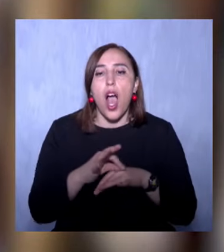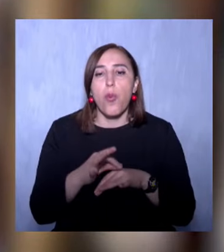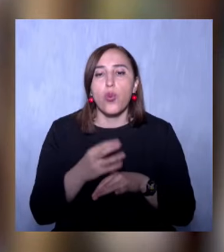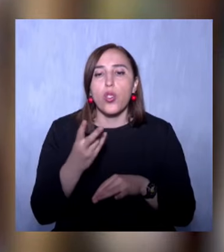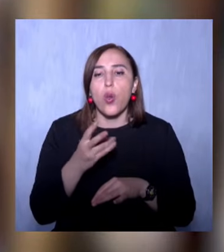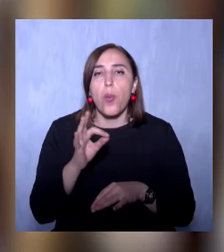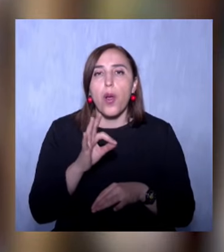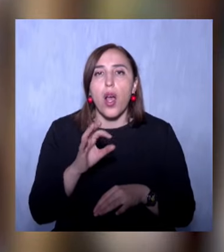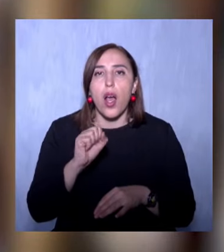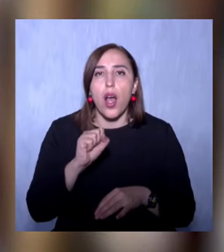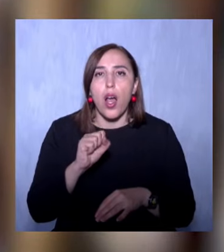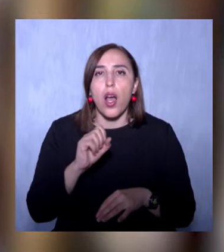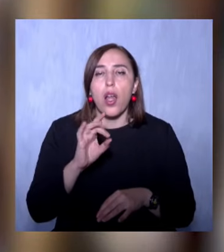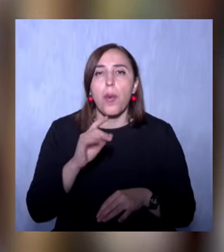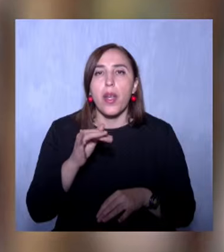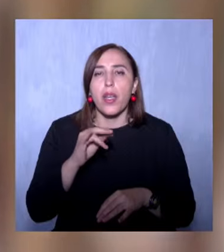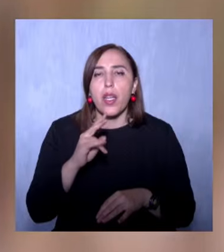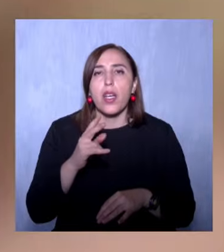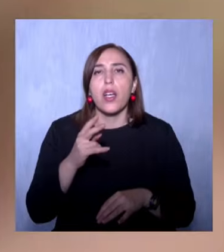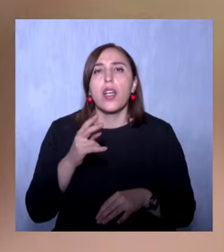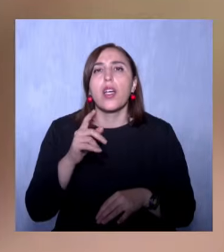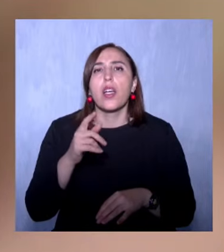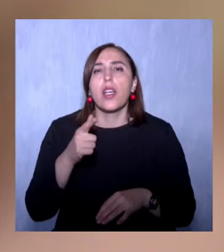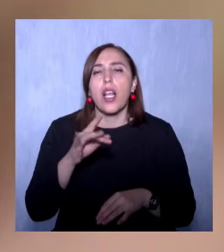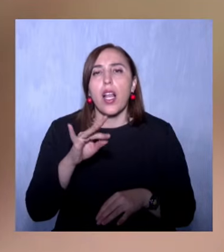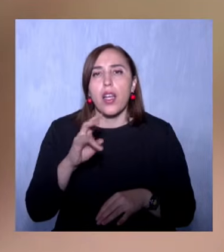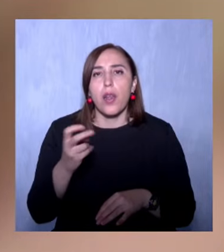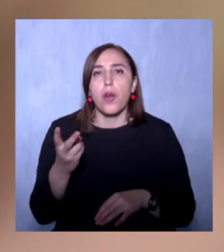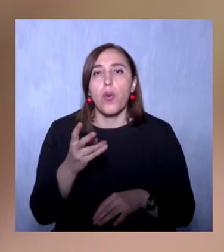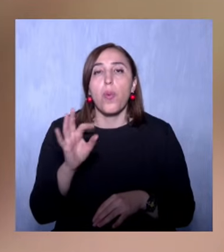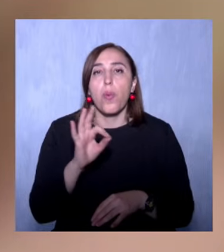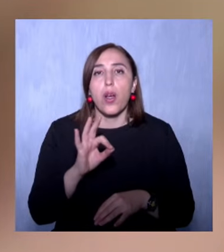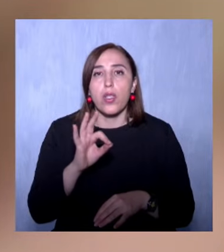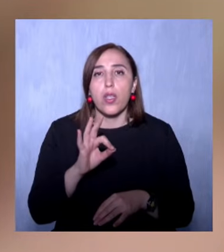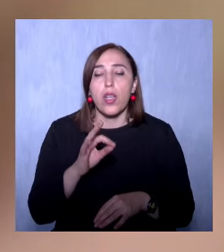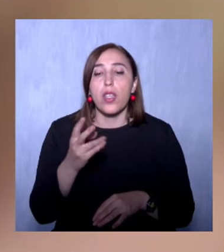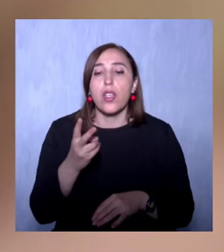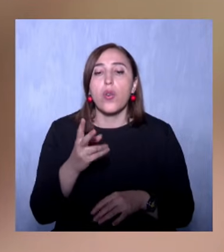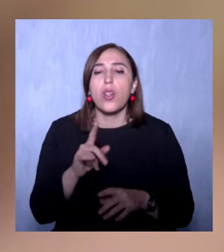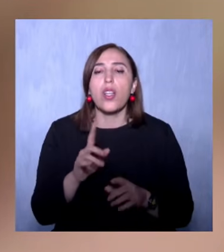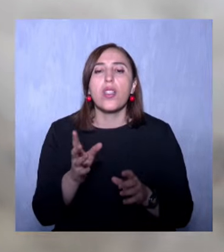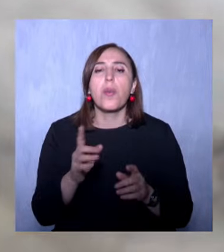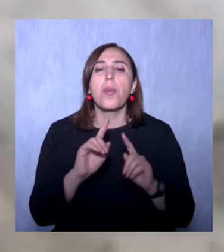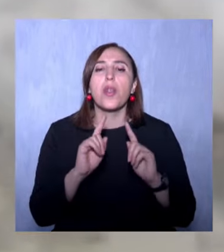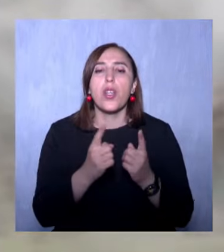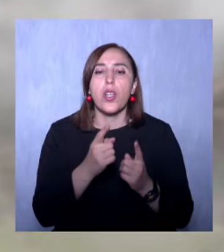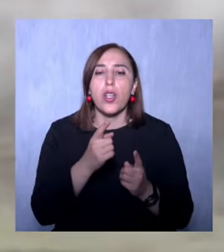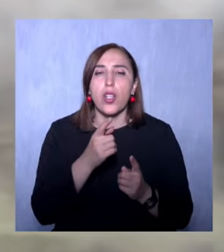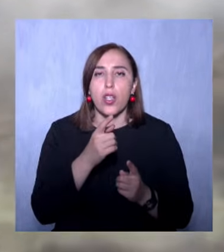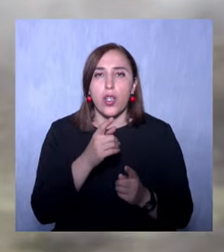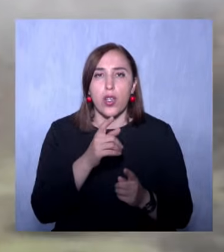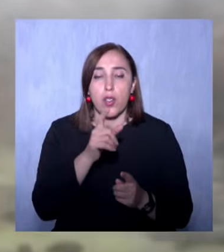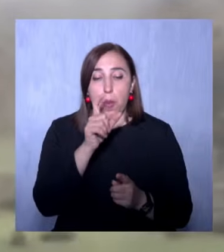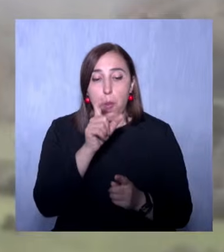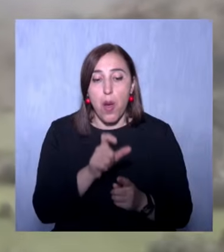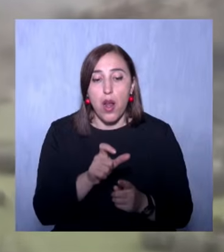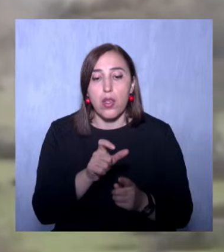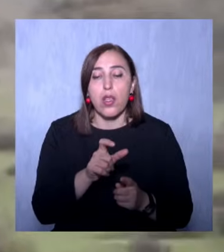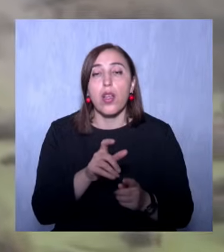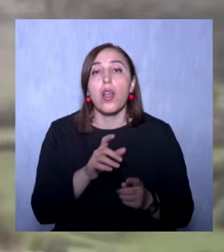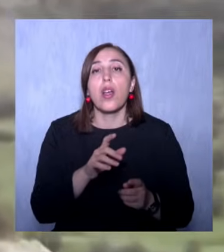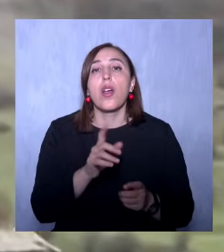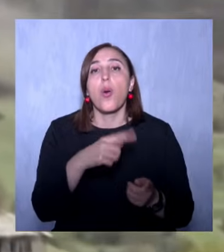մասին է, Ավբենիկ և Էլզա Ավթանդիլյանների մասին, որ նրանց հետ գերեվարված անձը վերադարձել է։ բայց